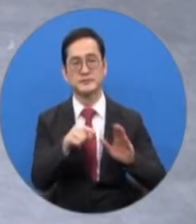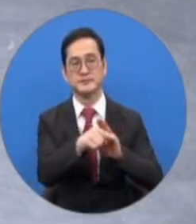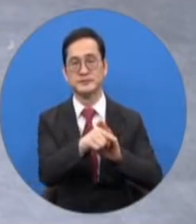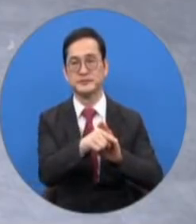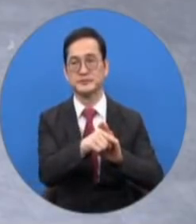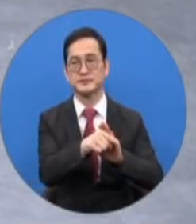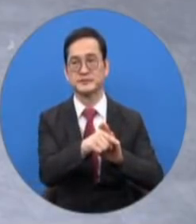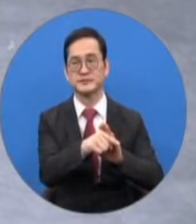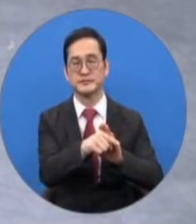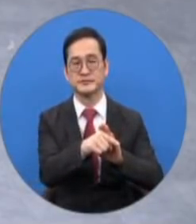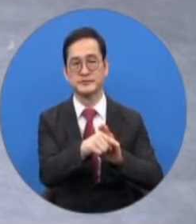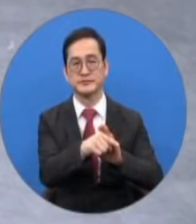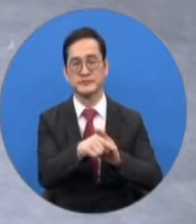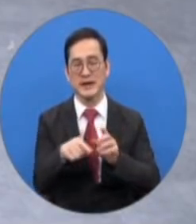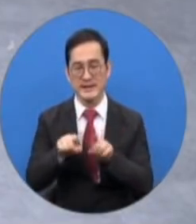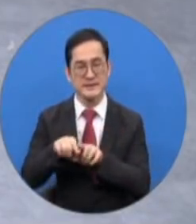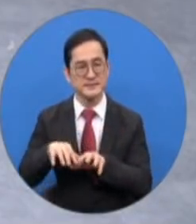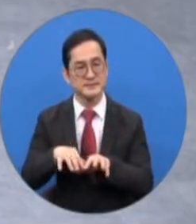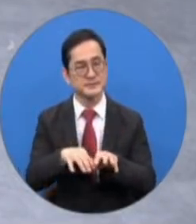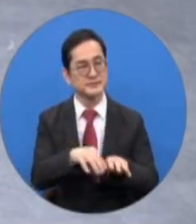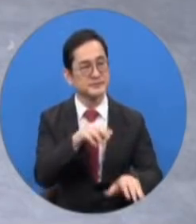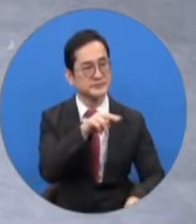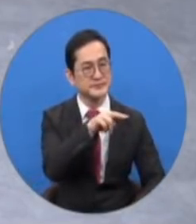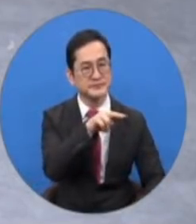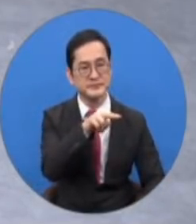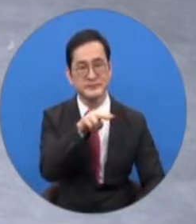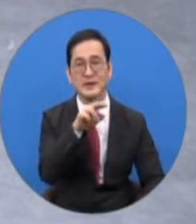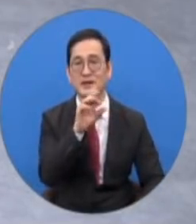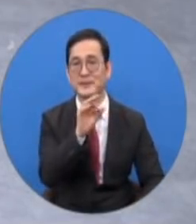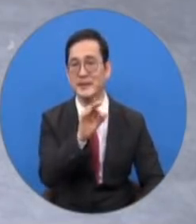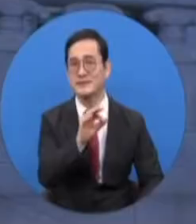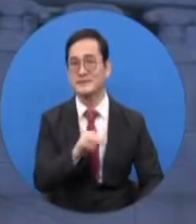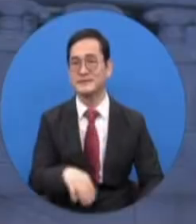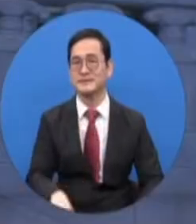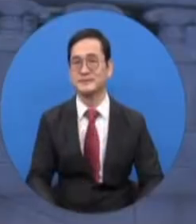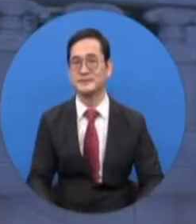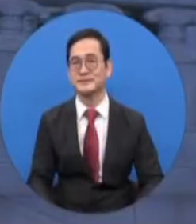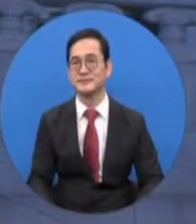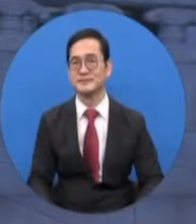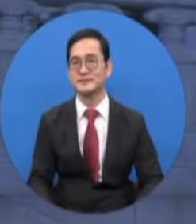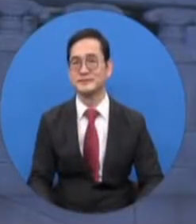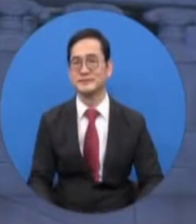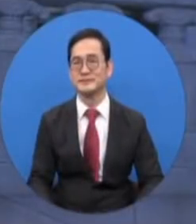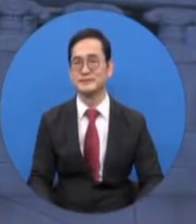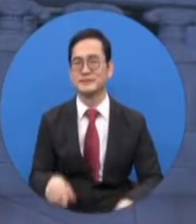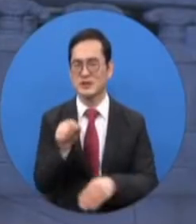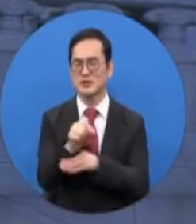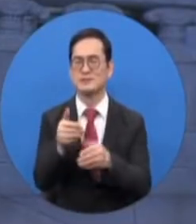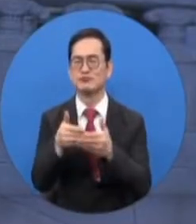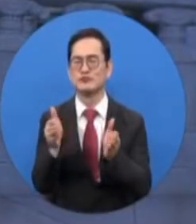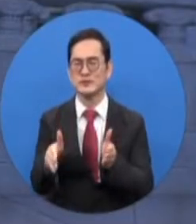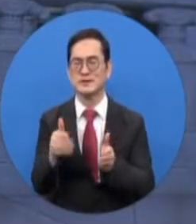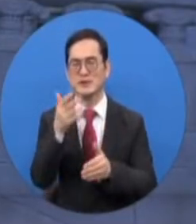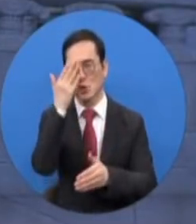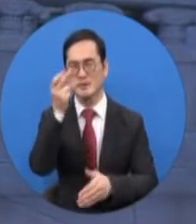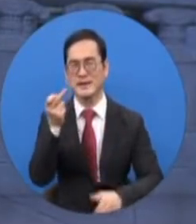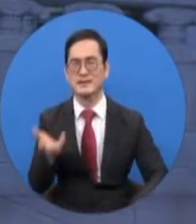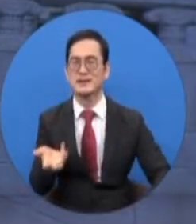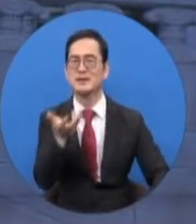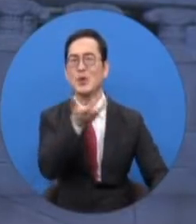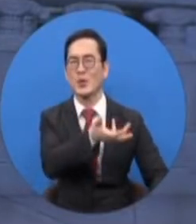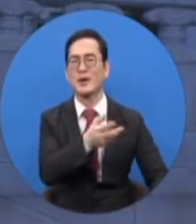용산시대 열리나 용산으로 무기가 좀 기운 것 같습니다. 어제 대통령과의 오찬회동 무산 뒤에 주요 인수위원들과 함께